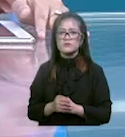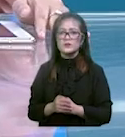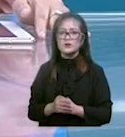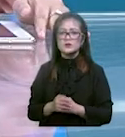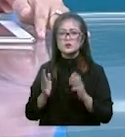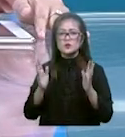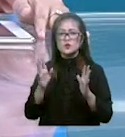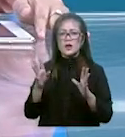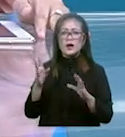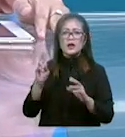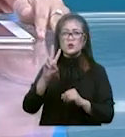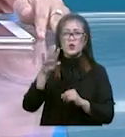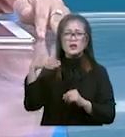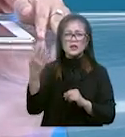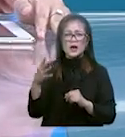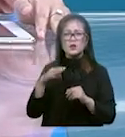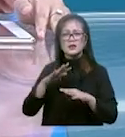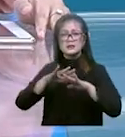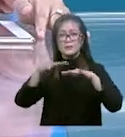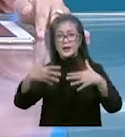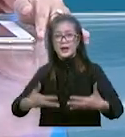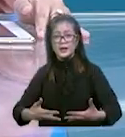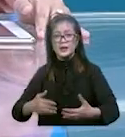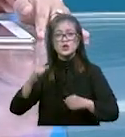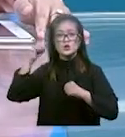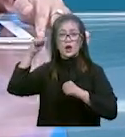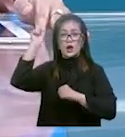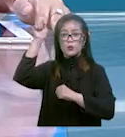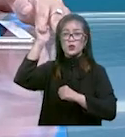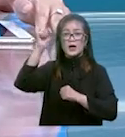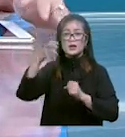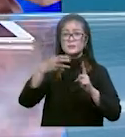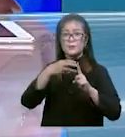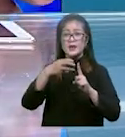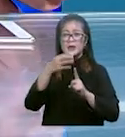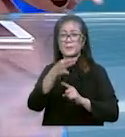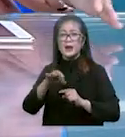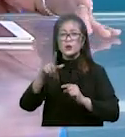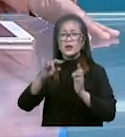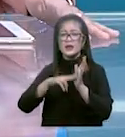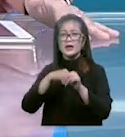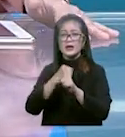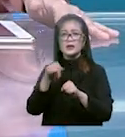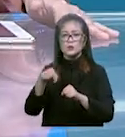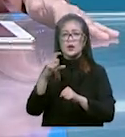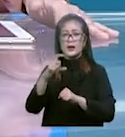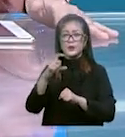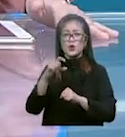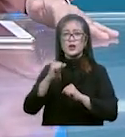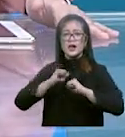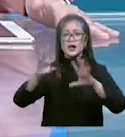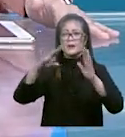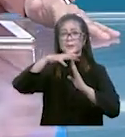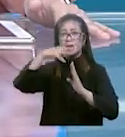Pemirsa sempat vakum selama 2 tahun akibat pandemi, kejuaraan bulu tangkis Banda Baru Leading Badminton Open Championship 2022 kembali